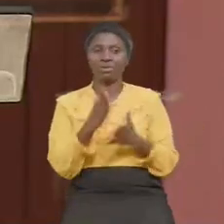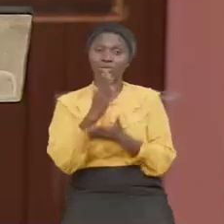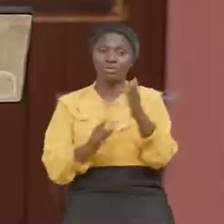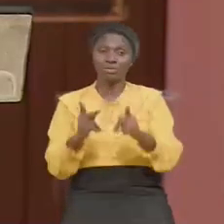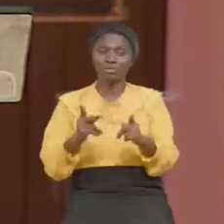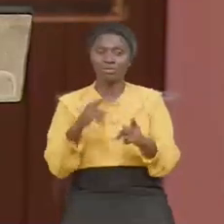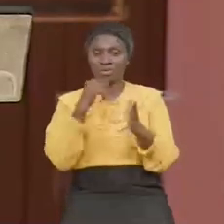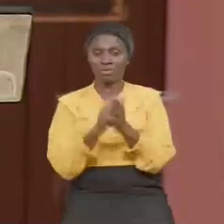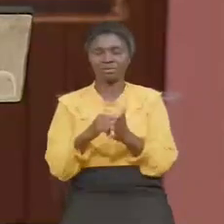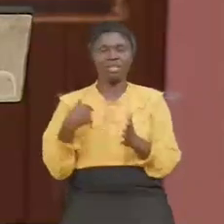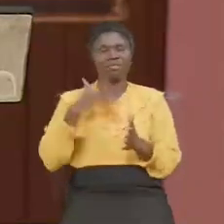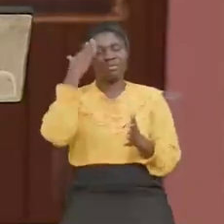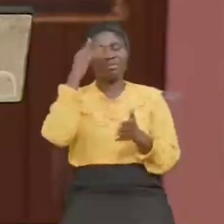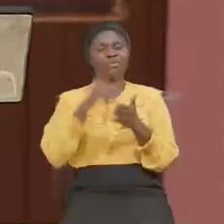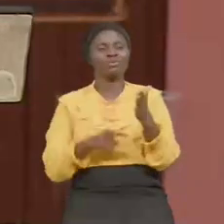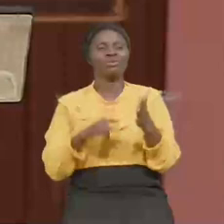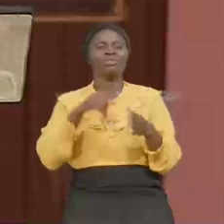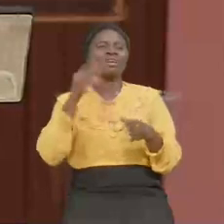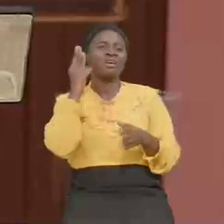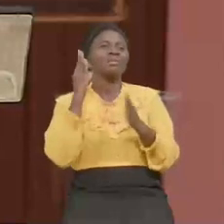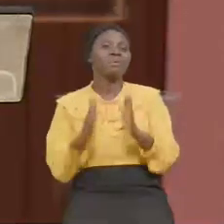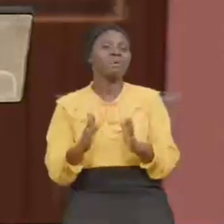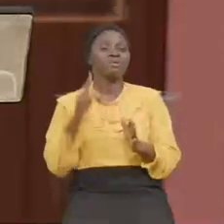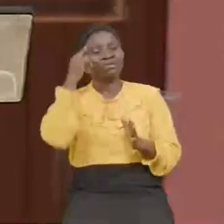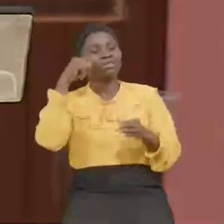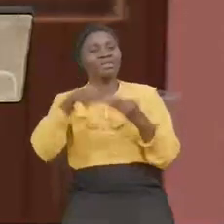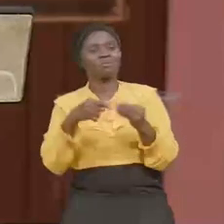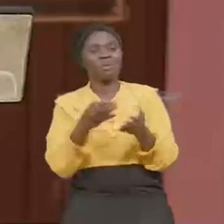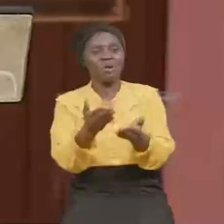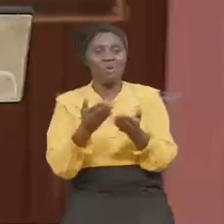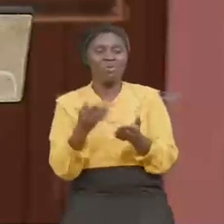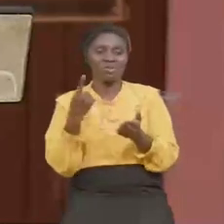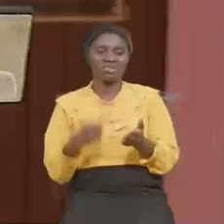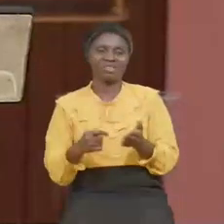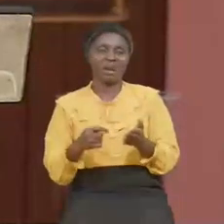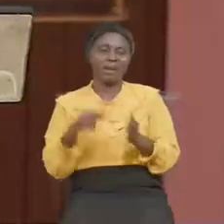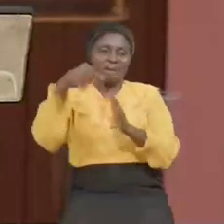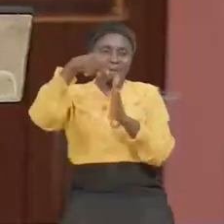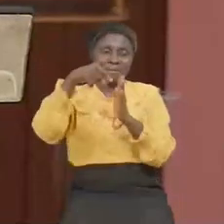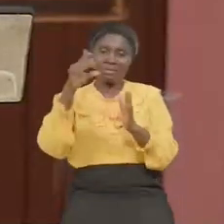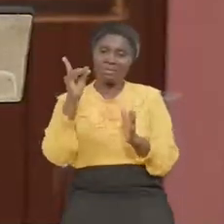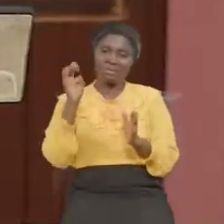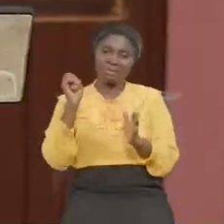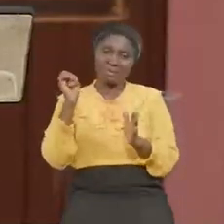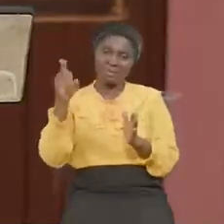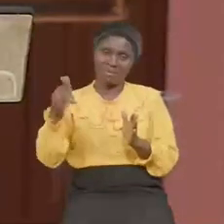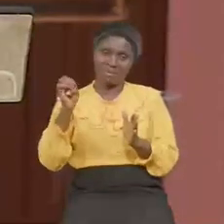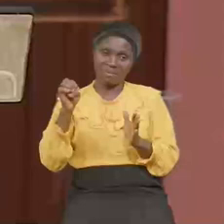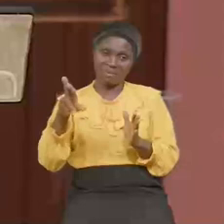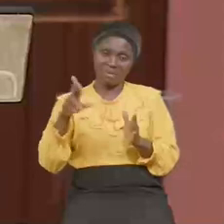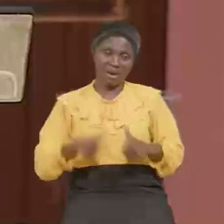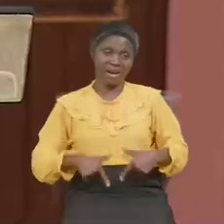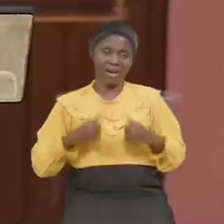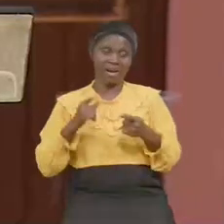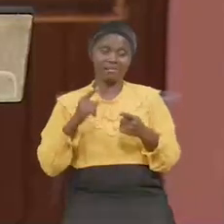pense. Il veut que la vie profonde reste comme dans la première génération. Et pour eux, ils ne croient pas au miracle, à